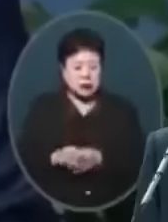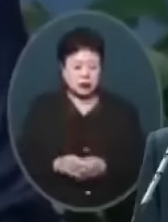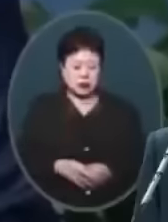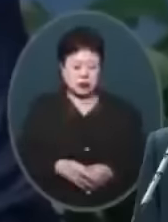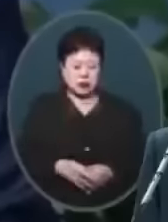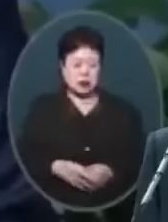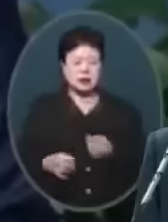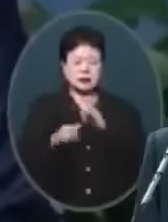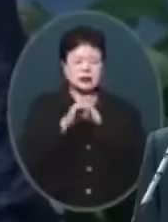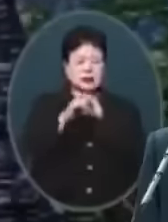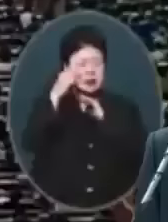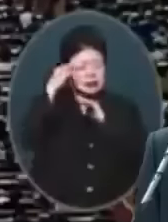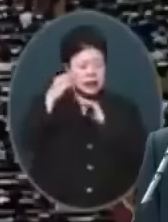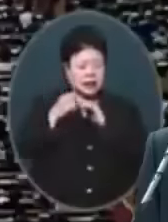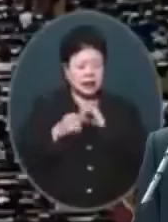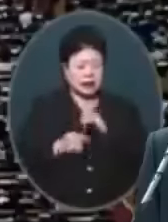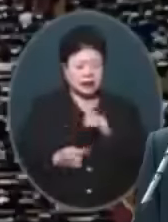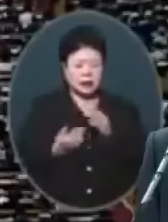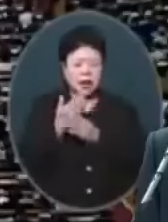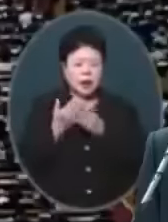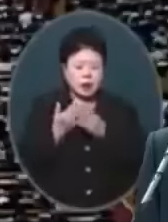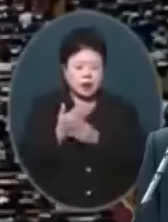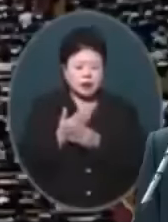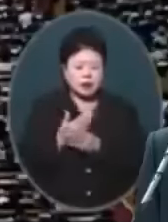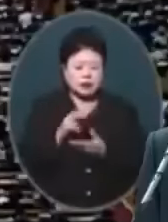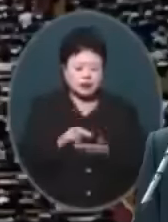정말 고통스럽습니다.